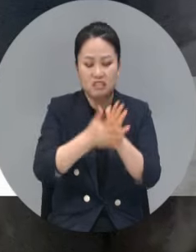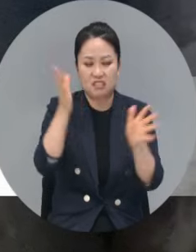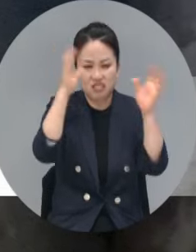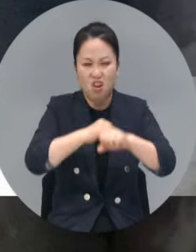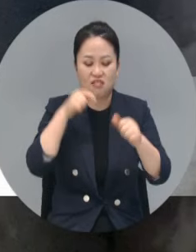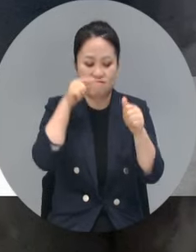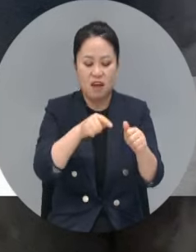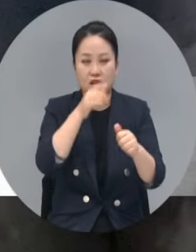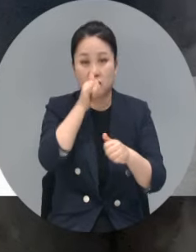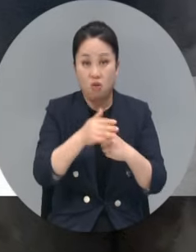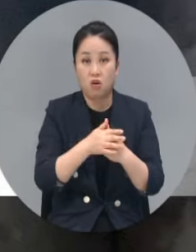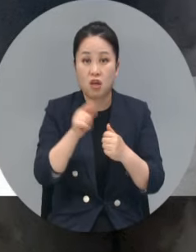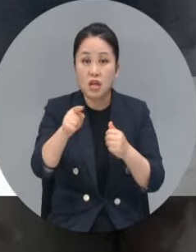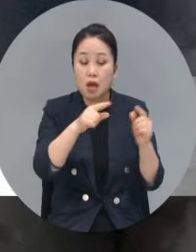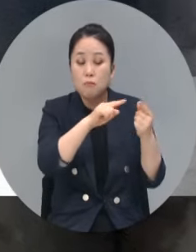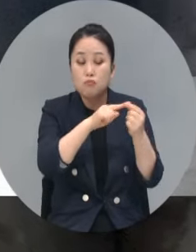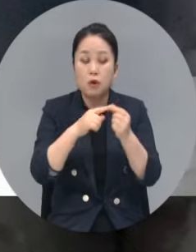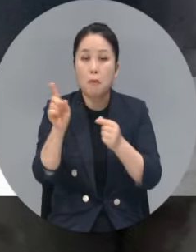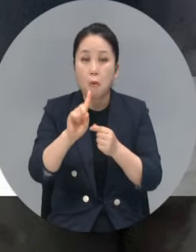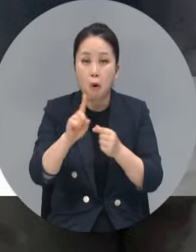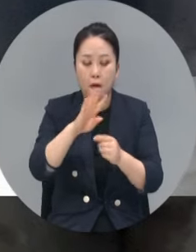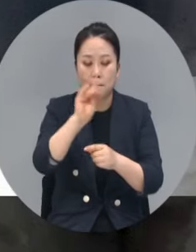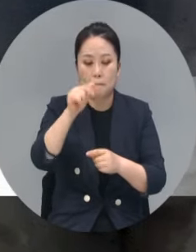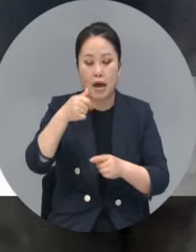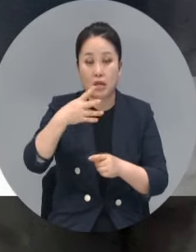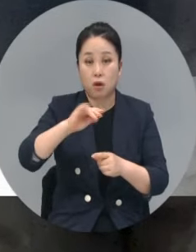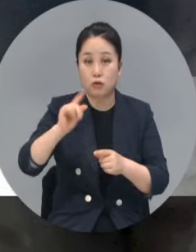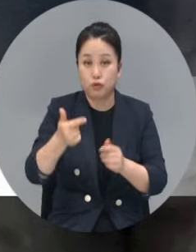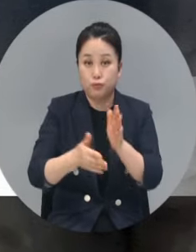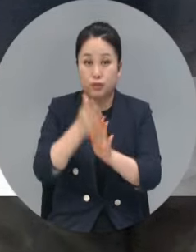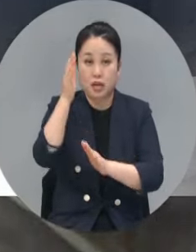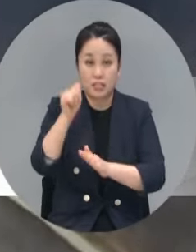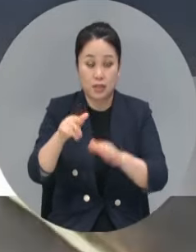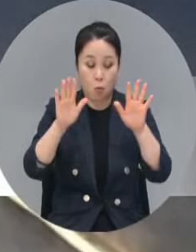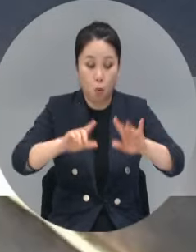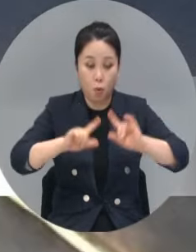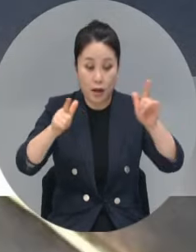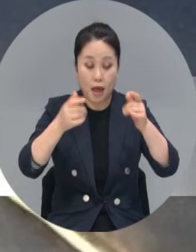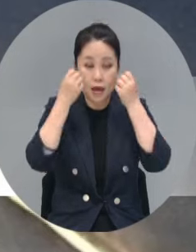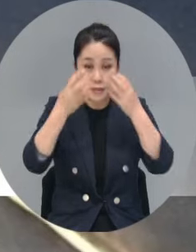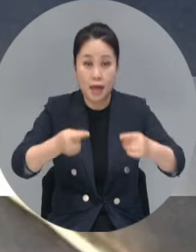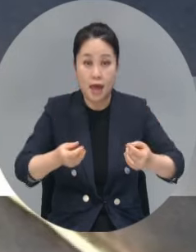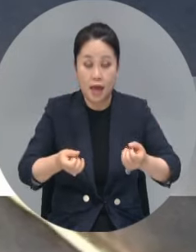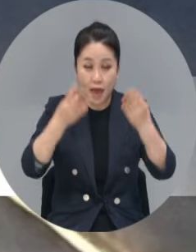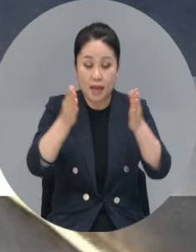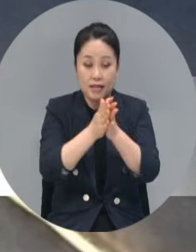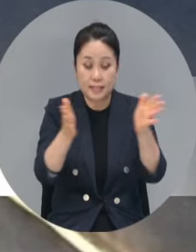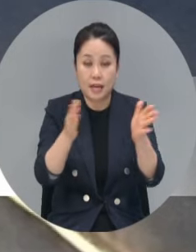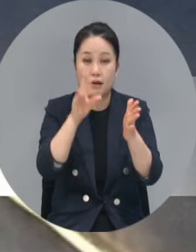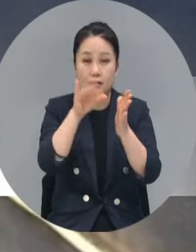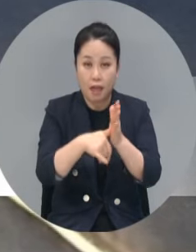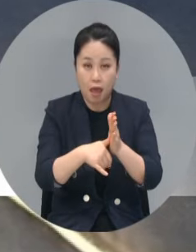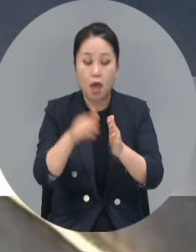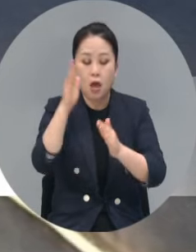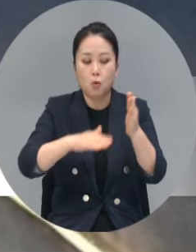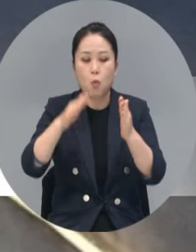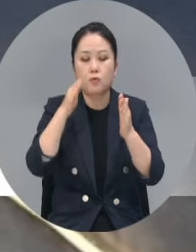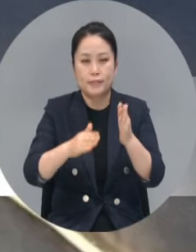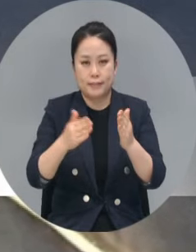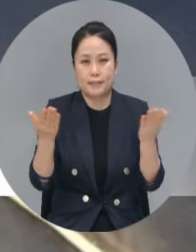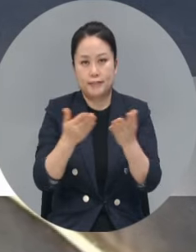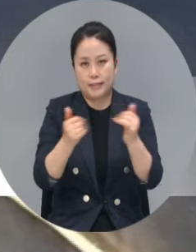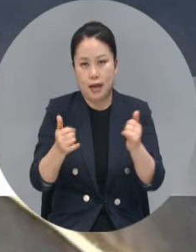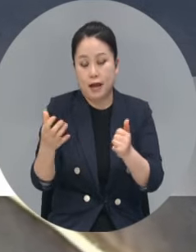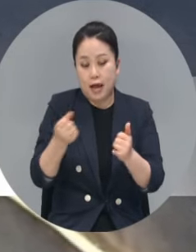발생했습니다이 문구는 박형준 부산시장이 올해 시무식에서 언급한 공직자 다섯 가지 덕목인 것으로